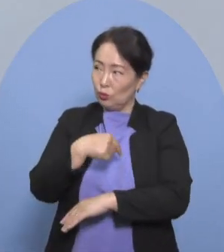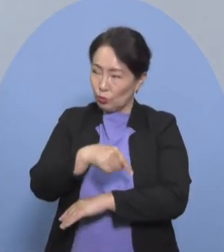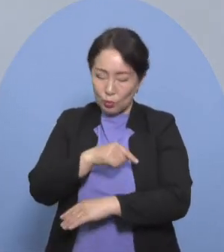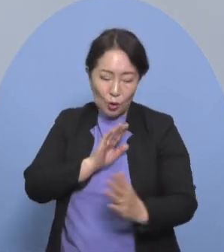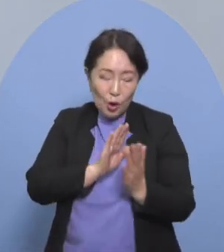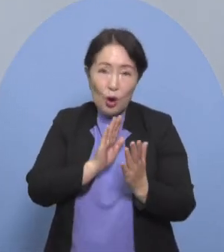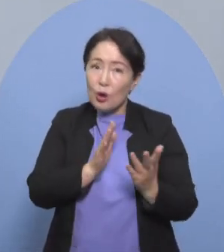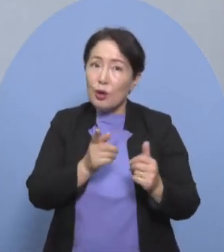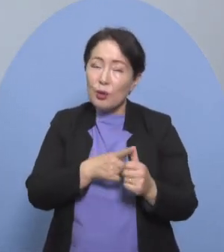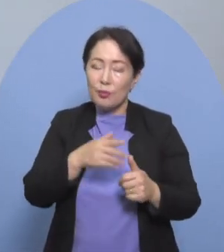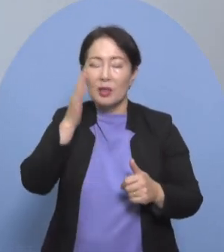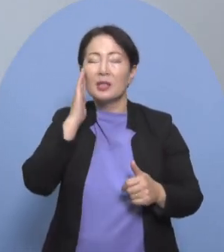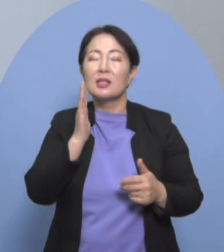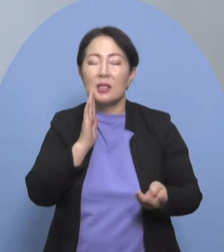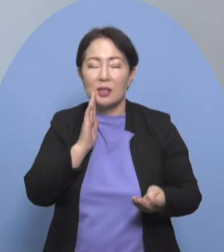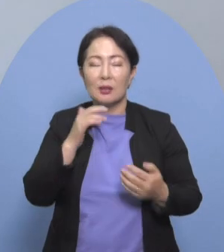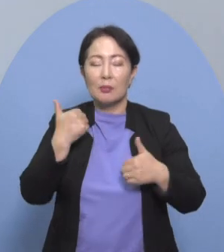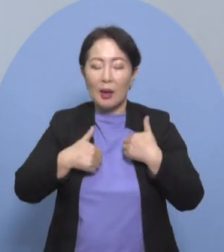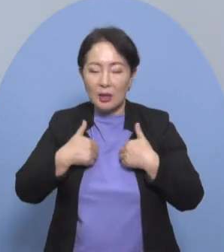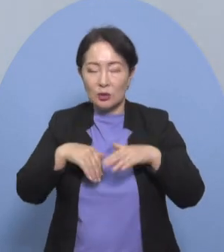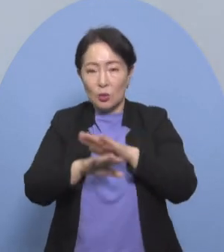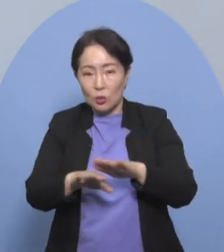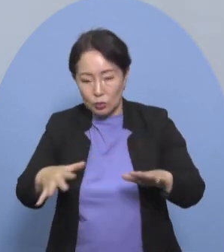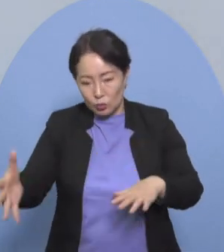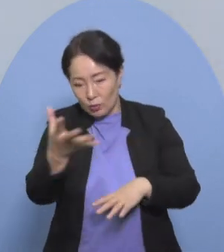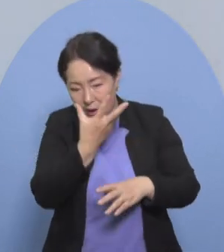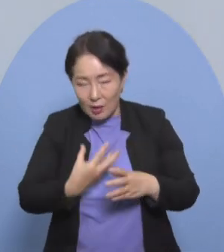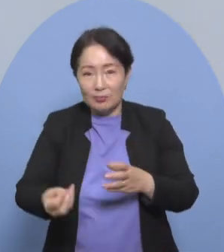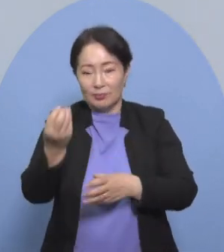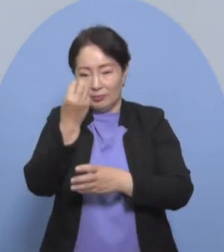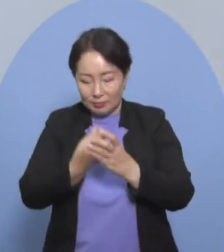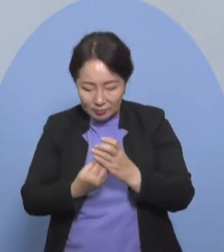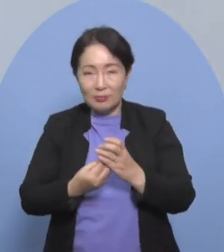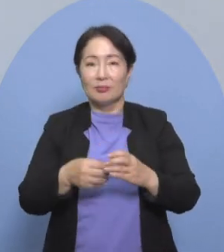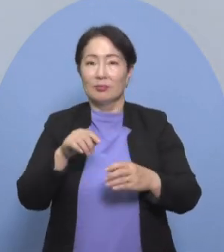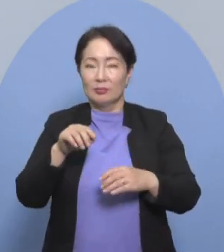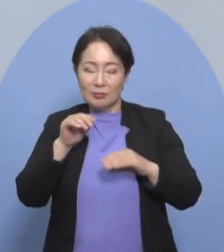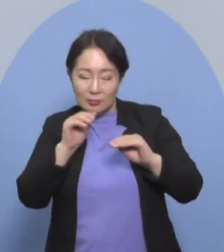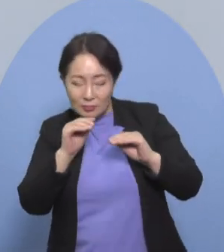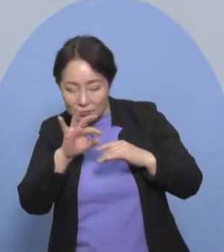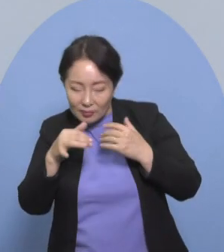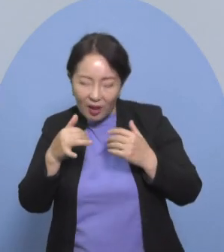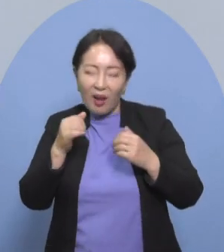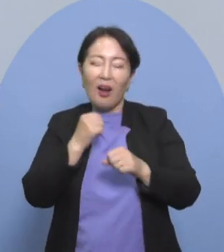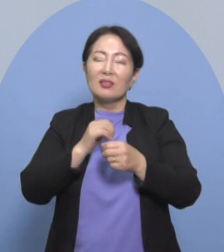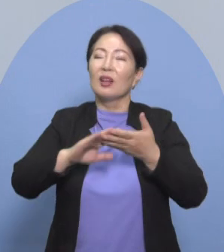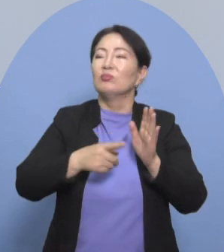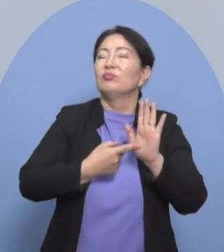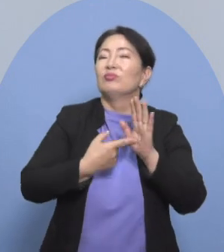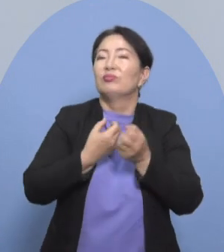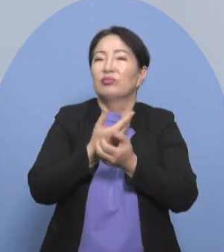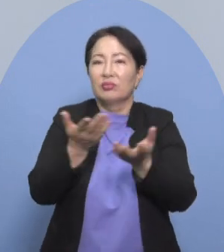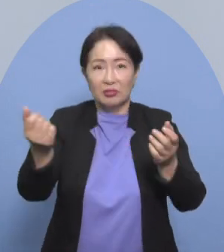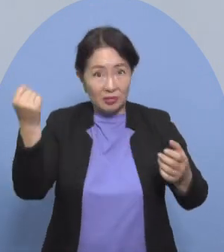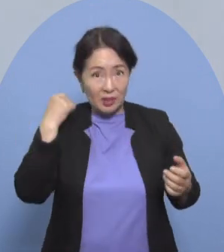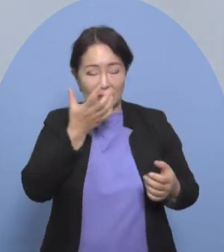ойрхоноор эцэг эхчүүд маань, багш нар маань, хүүхдүүд маань ингээм хамтарч оролцож иж энэ үйл ажиллагааг одоо дэлгэрүүлж чадах юма гэсэн